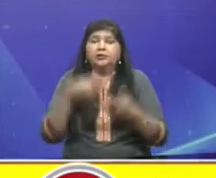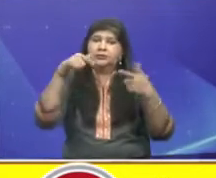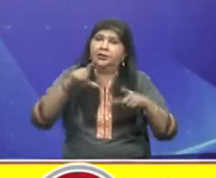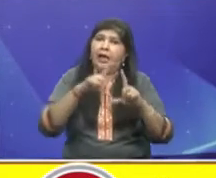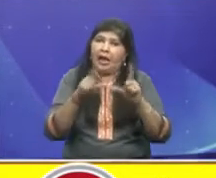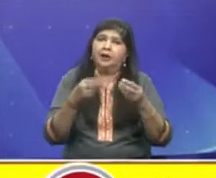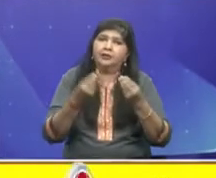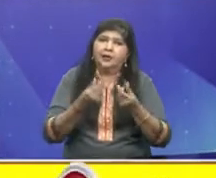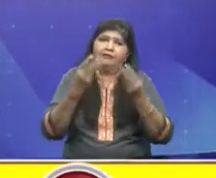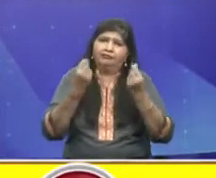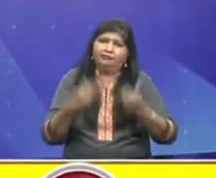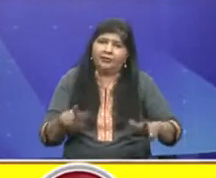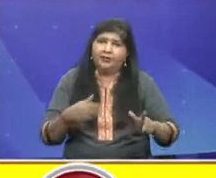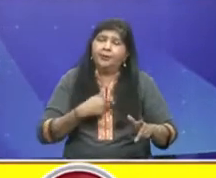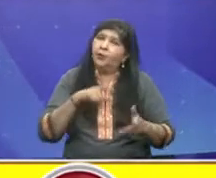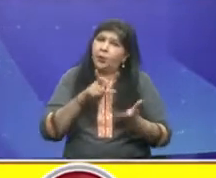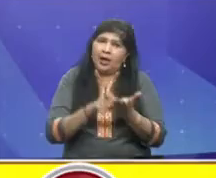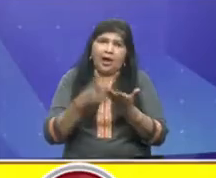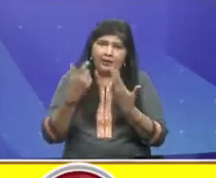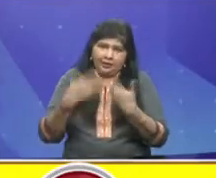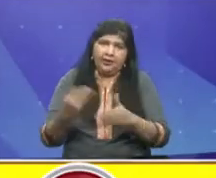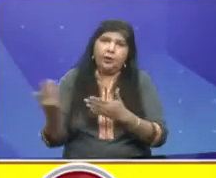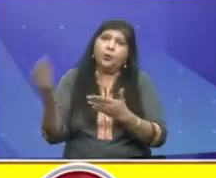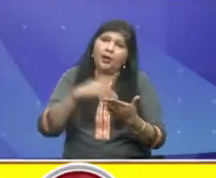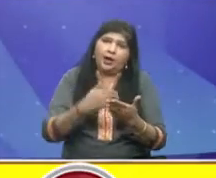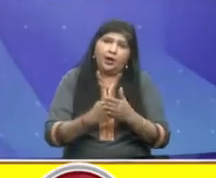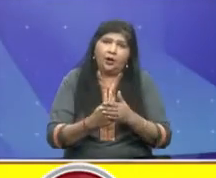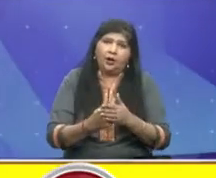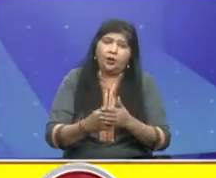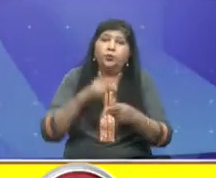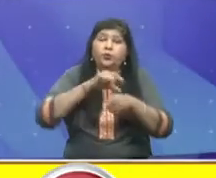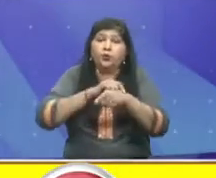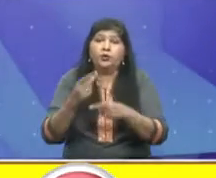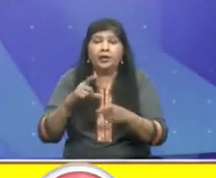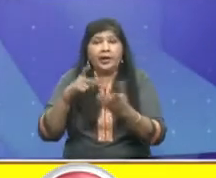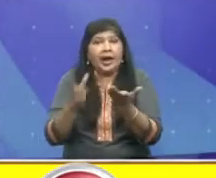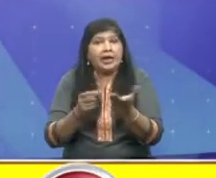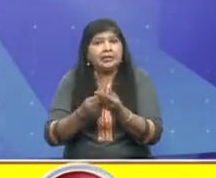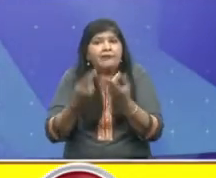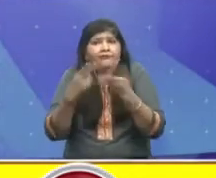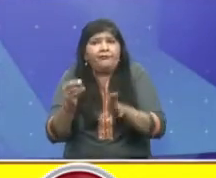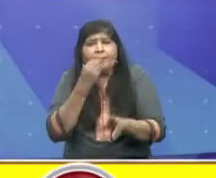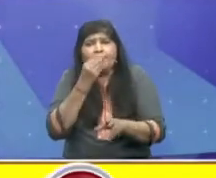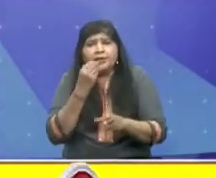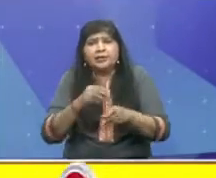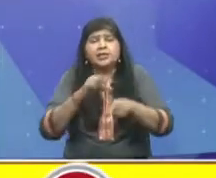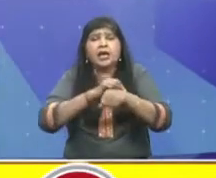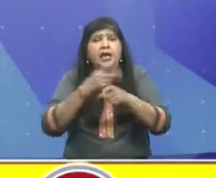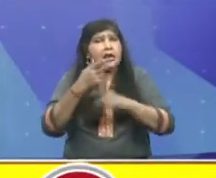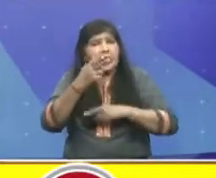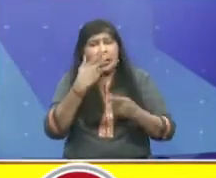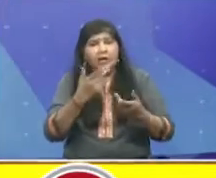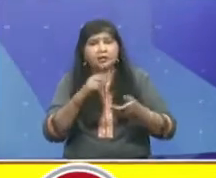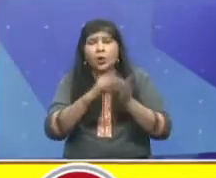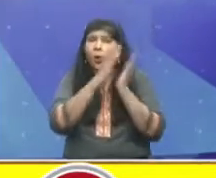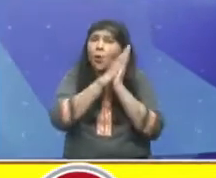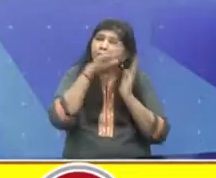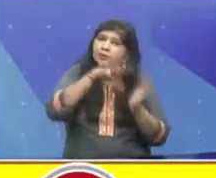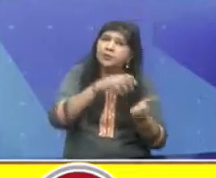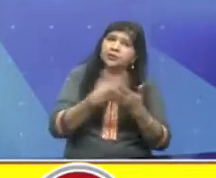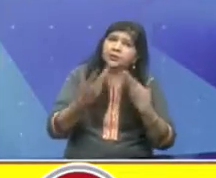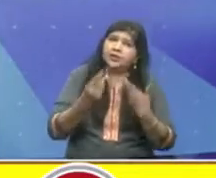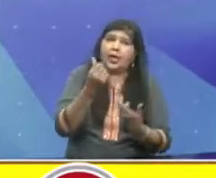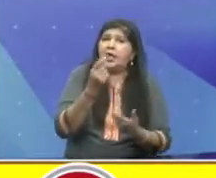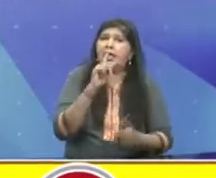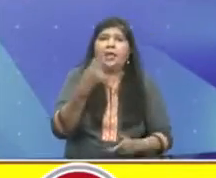नहीं होगा। तो मैंने कहा सर कार्ड तो है मेरे पास। तो उन्होंने कहा तुरंत आप दिखाइए। तो हमने तुरंत दिखाया, उसी कार्ड से सारा इलाज मेरा किया गया। मेरे एक